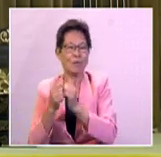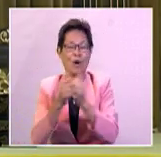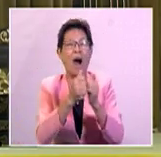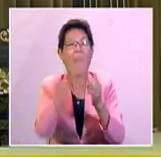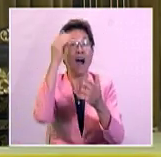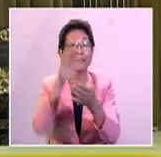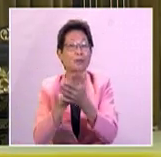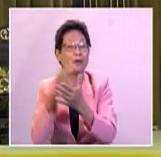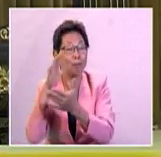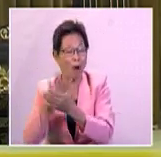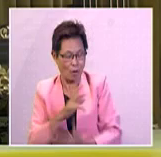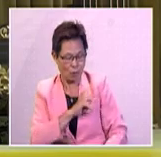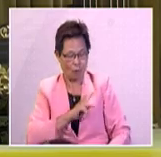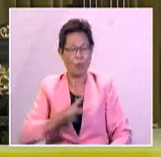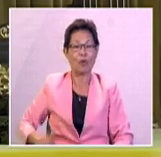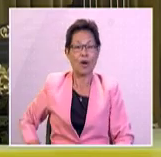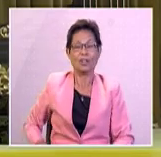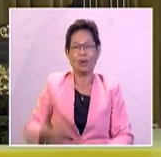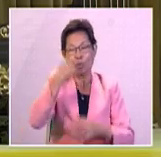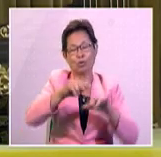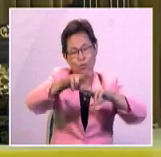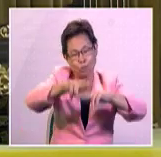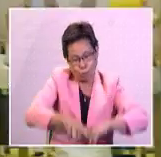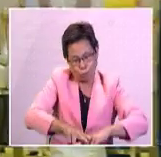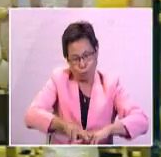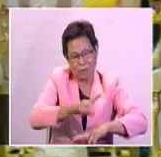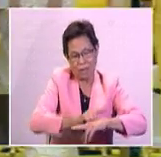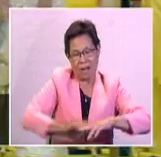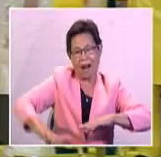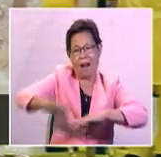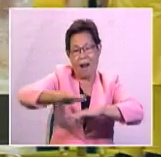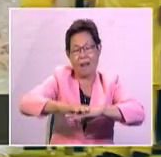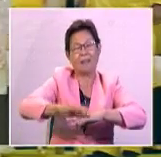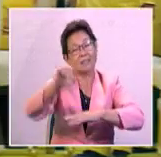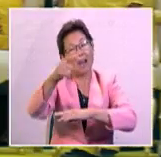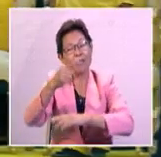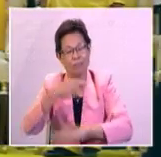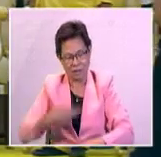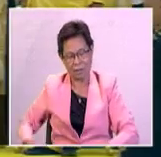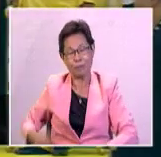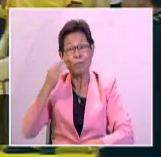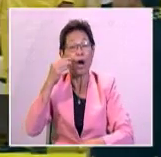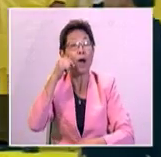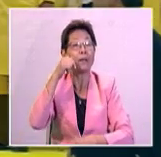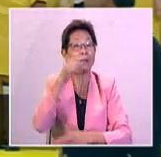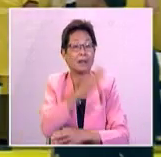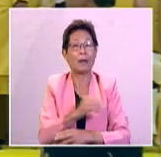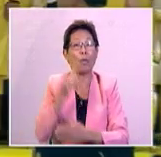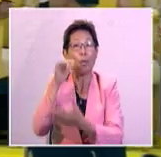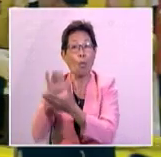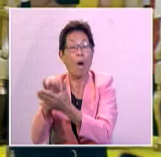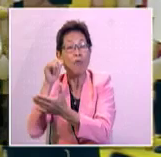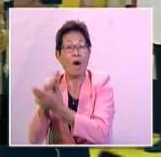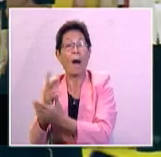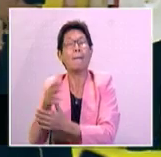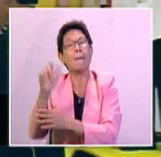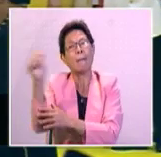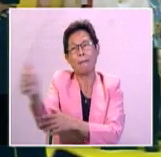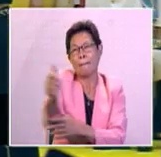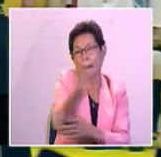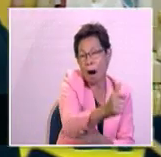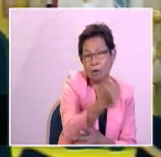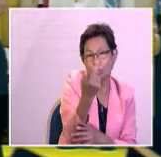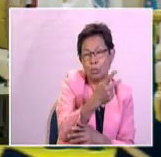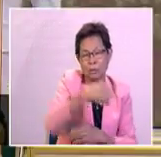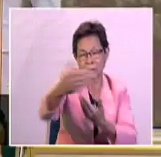itu untuk bersemayam di singgasana. Selain Raja-Raja Melayu dan Permaisuri masing-masing, dua tetamu diraja